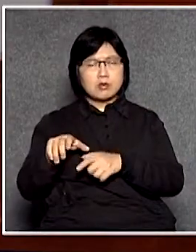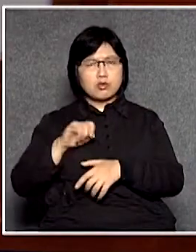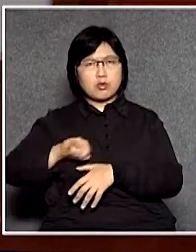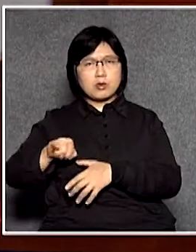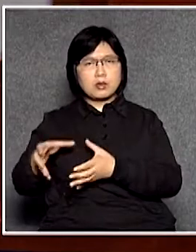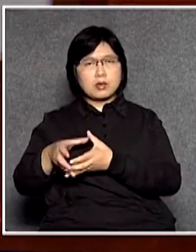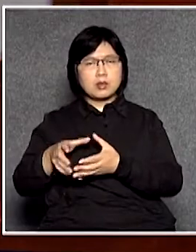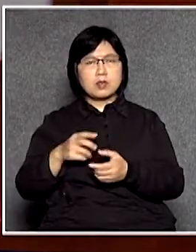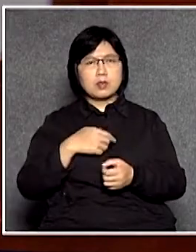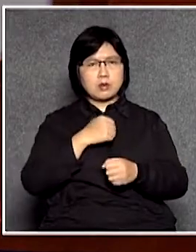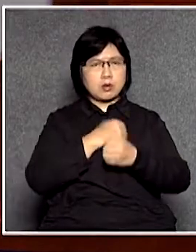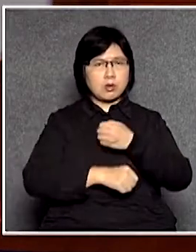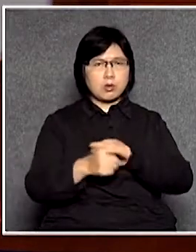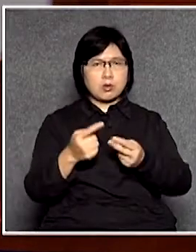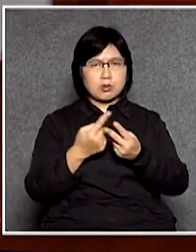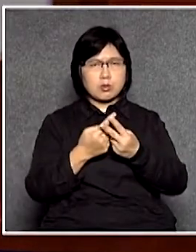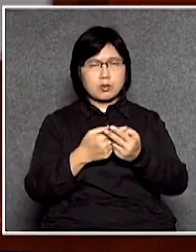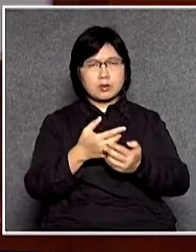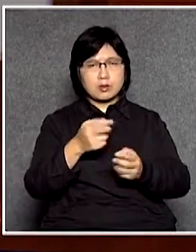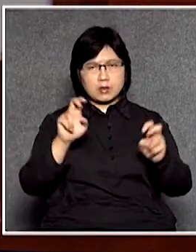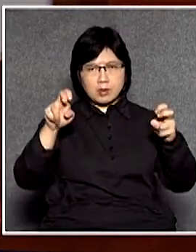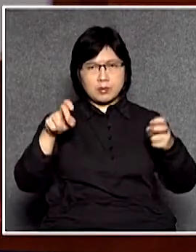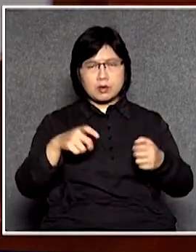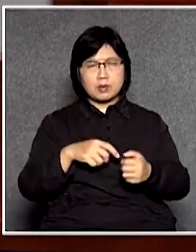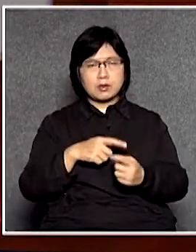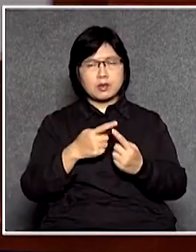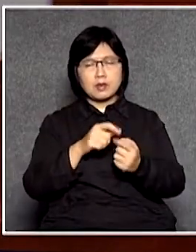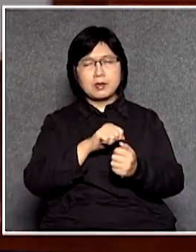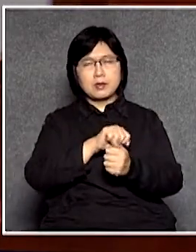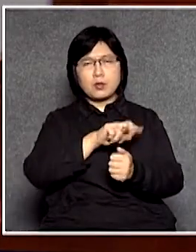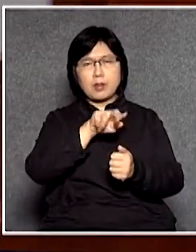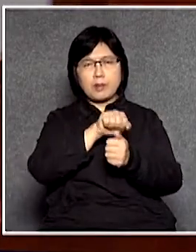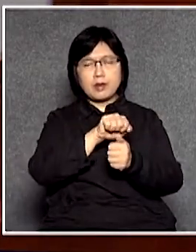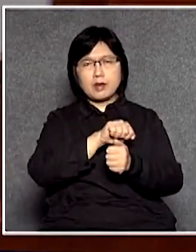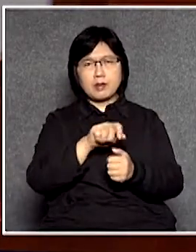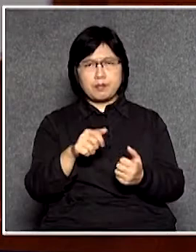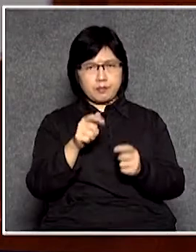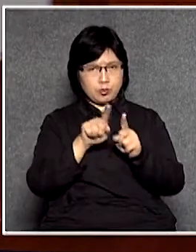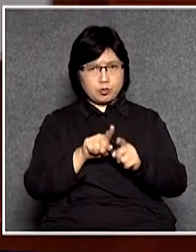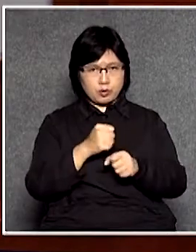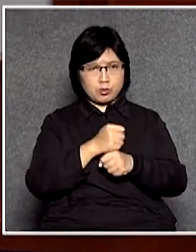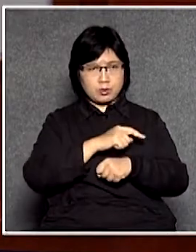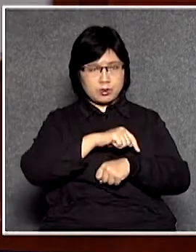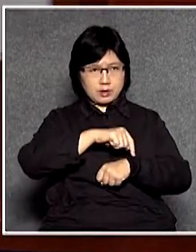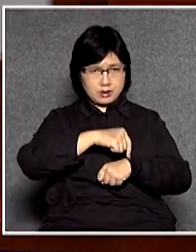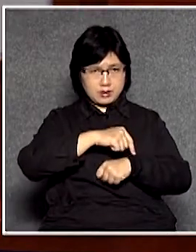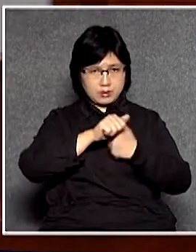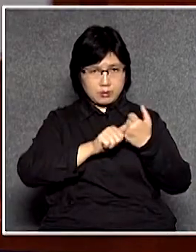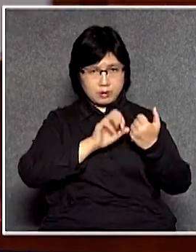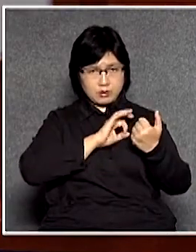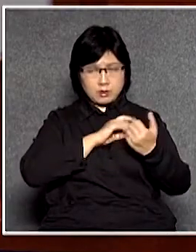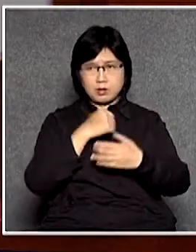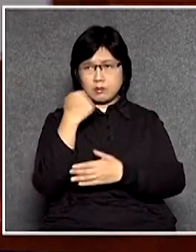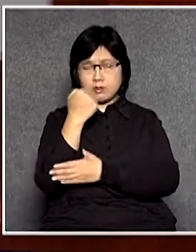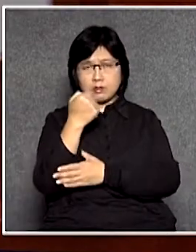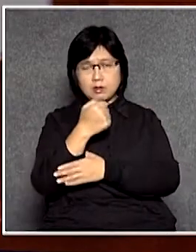劳工议题中愚弄大众，在这个最近这个标准工时委员会的会议中，竟然反对工资